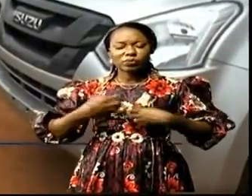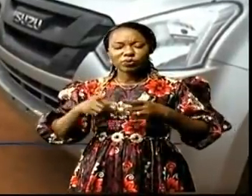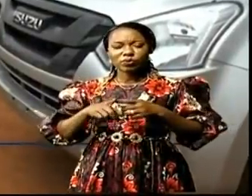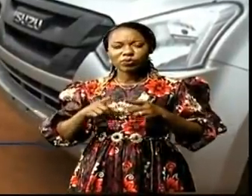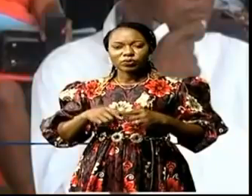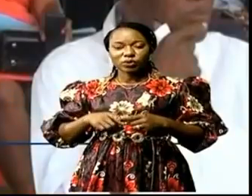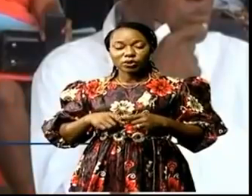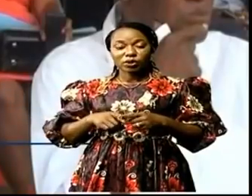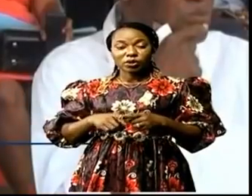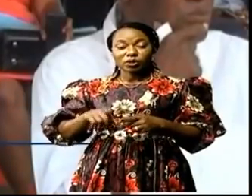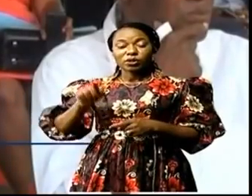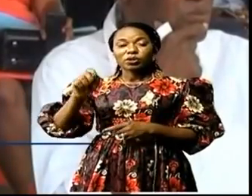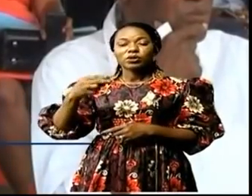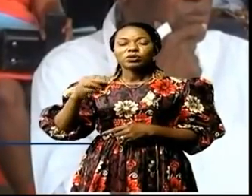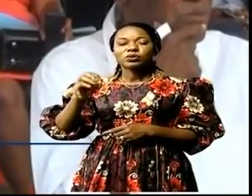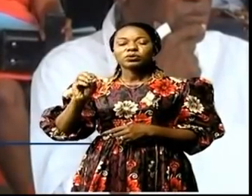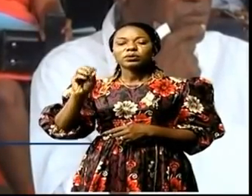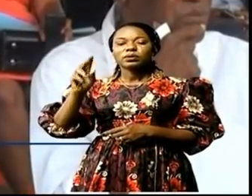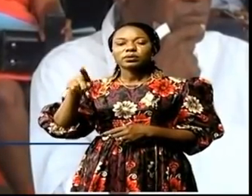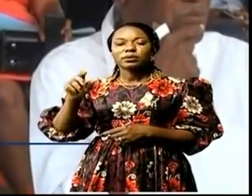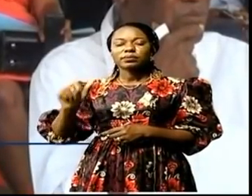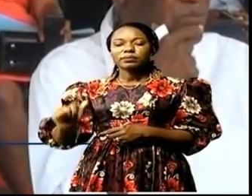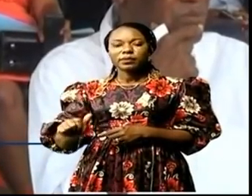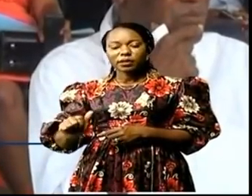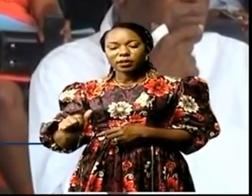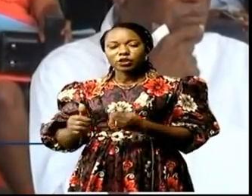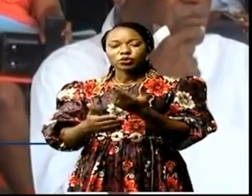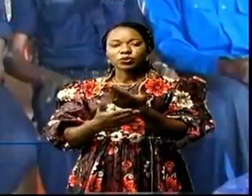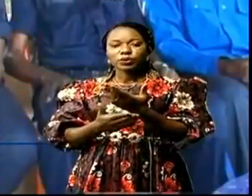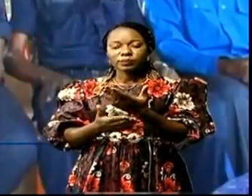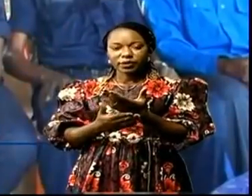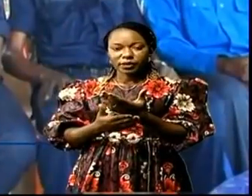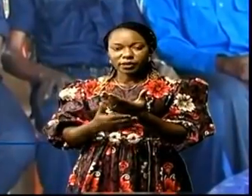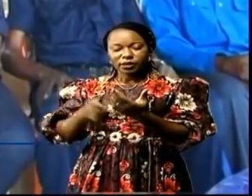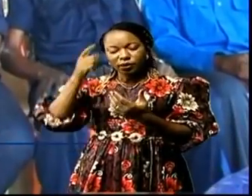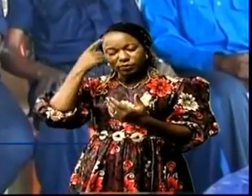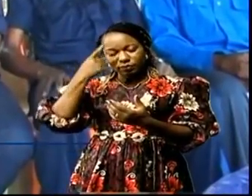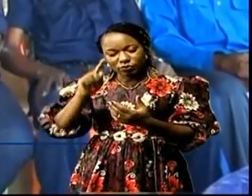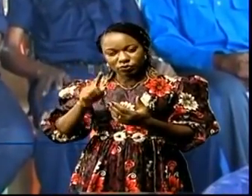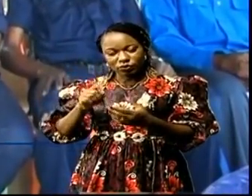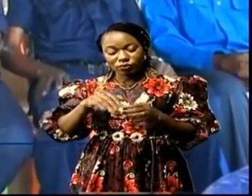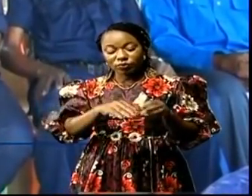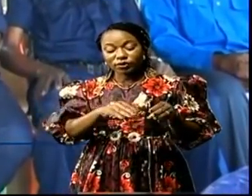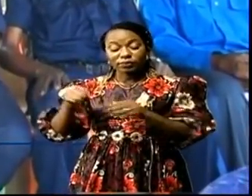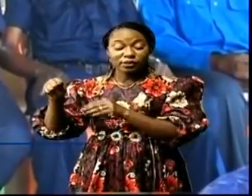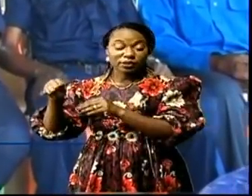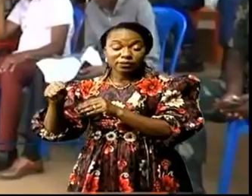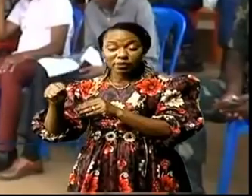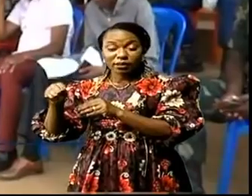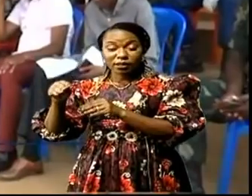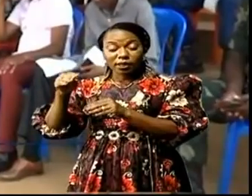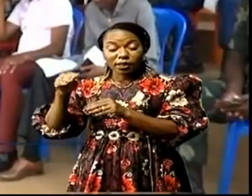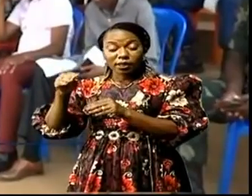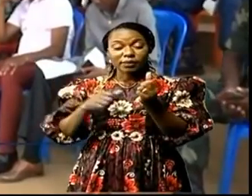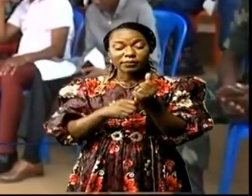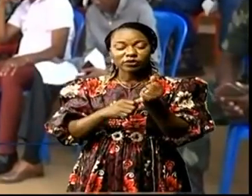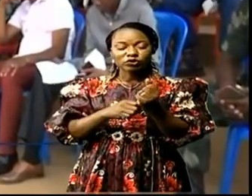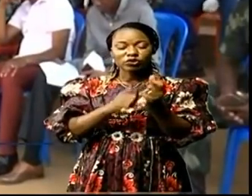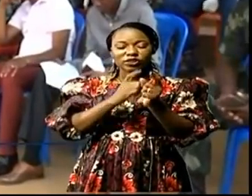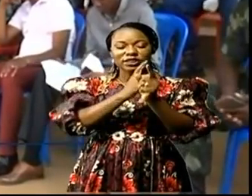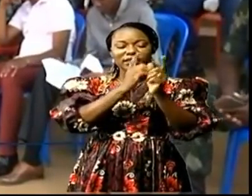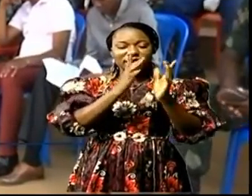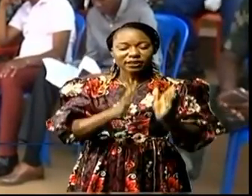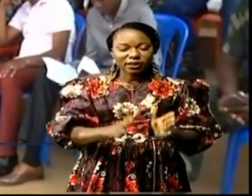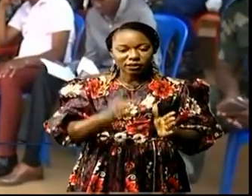Tuapa, qui avait sollicité de moyens logistiques pour la mobilité de services de sécurité provinciale afin